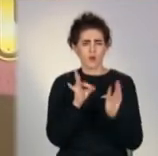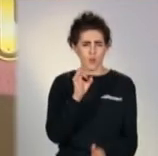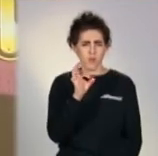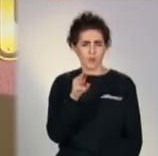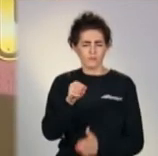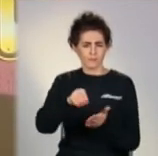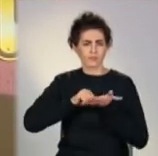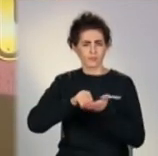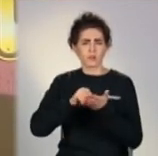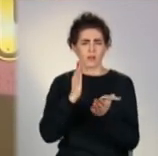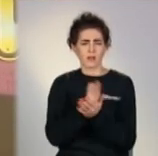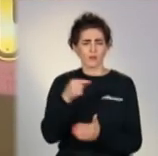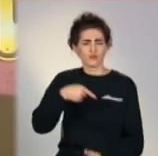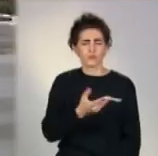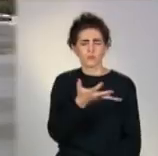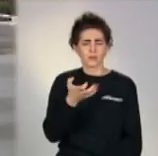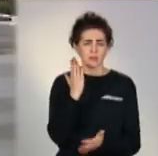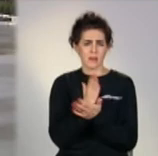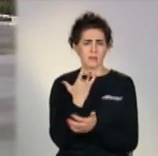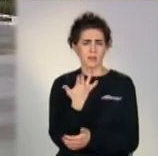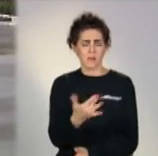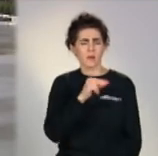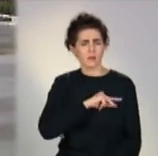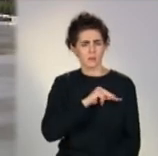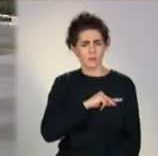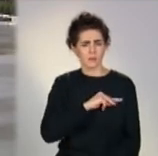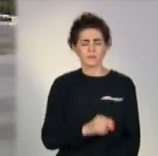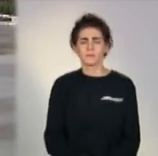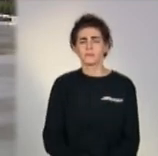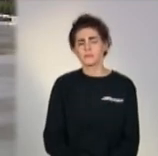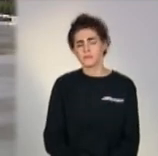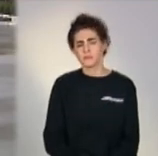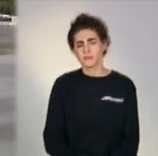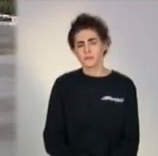1500 пропозицій. Марія Сергієва, Максим Кривошеєнко, телеканал «Донбас».